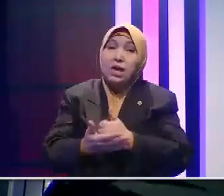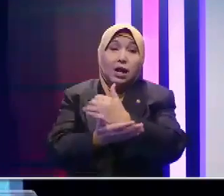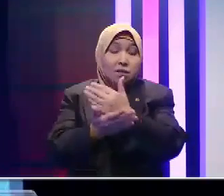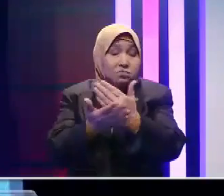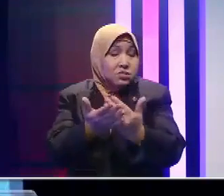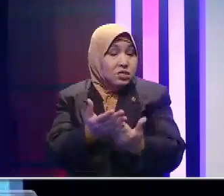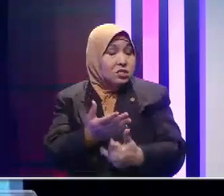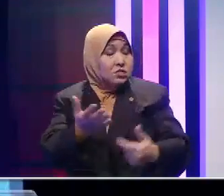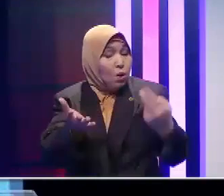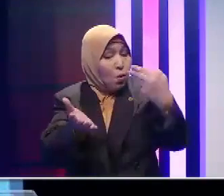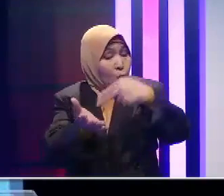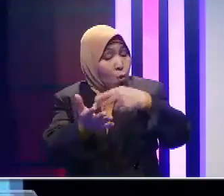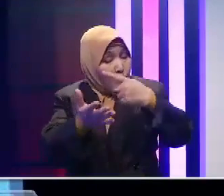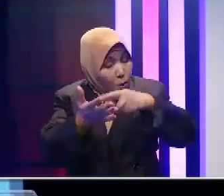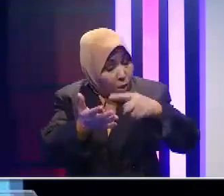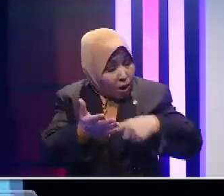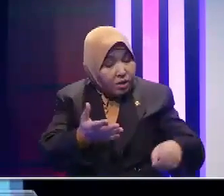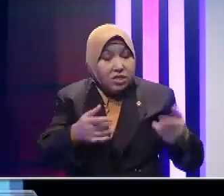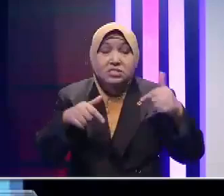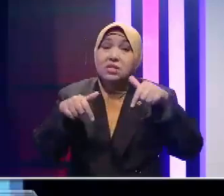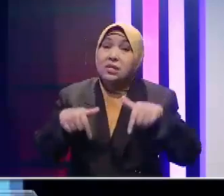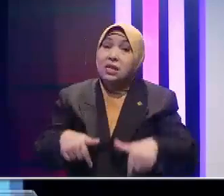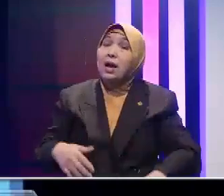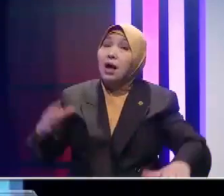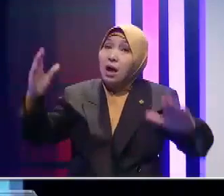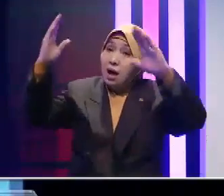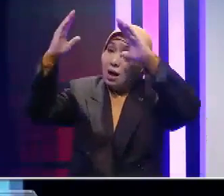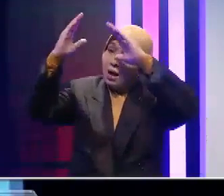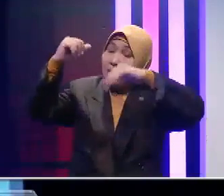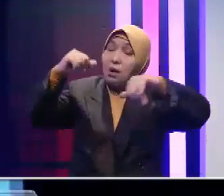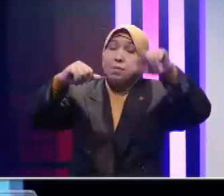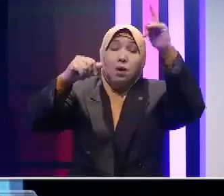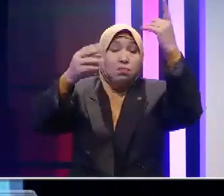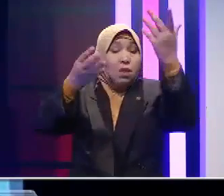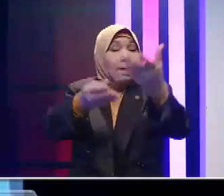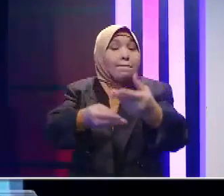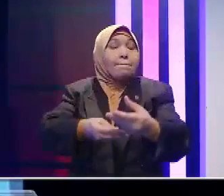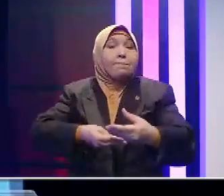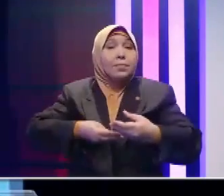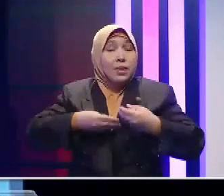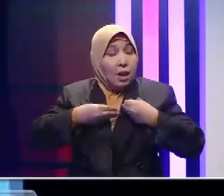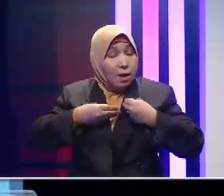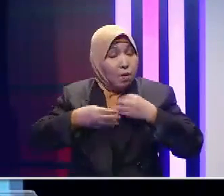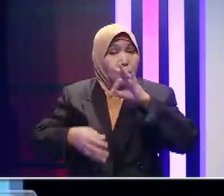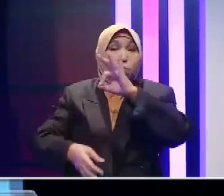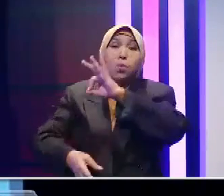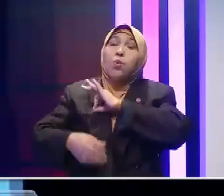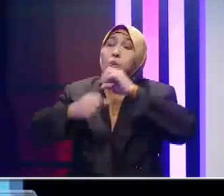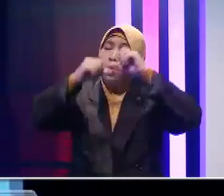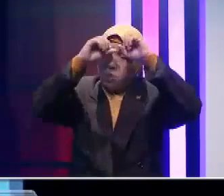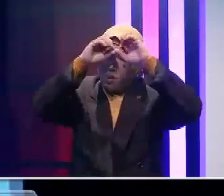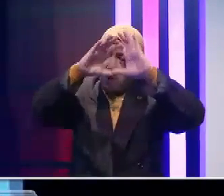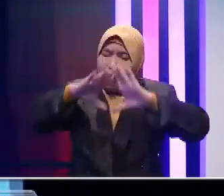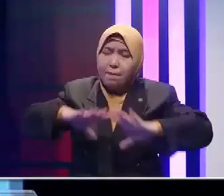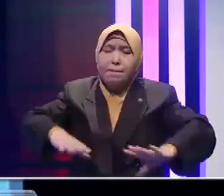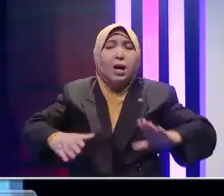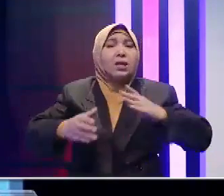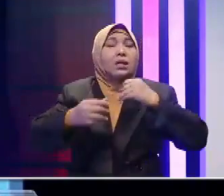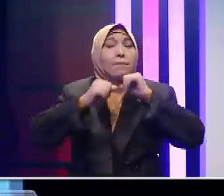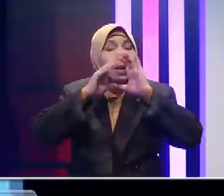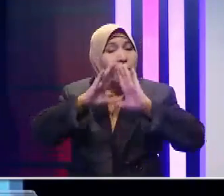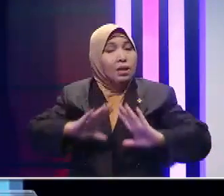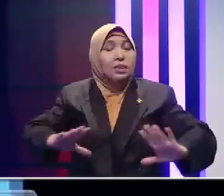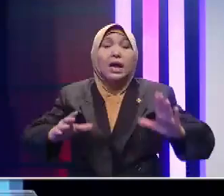kaji pada saat ini, moga-moga Allah Subhanahu wa taala kurniakan manfaat, rahmat, keberkatan, dan